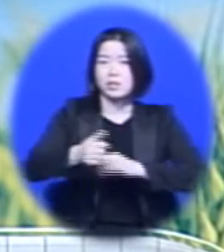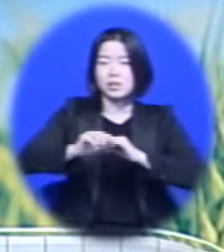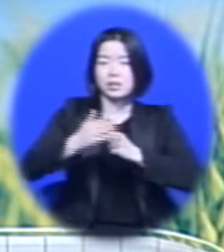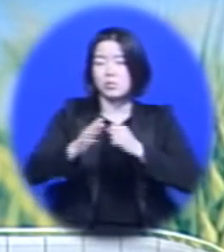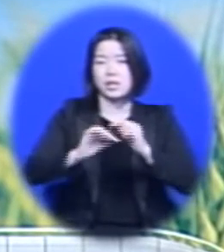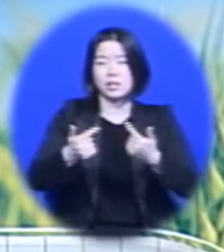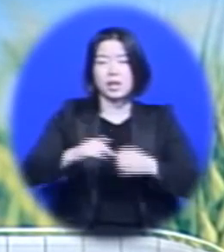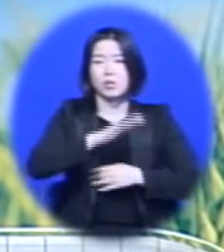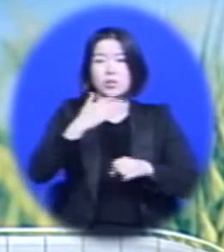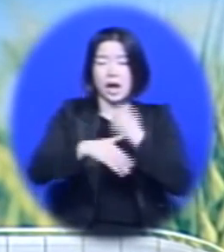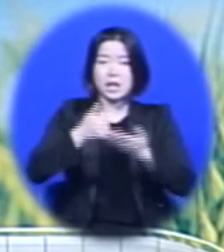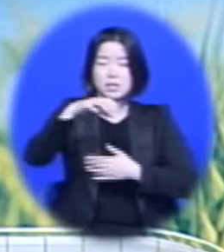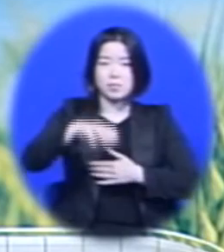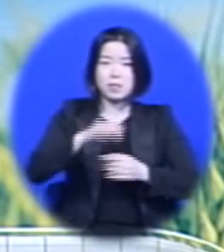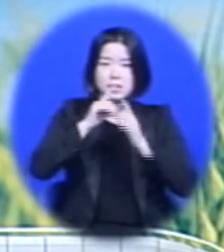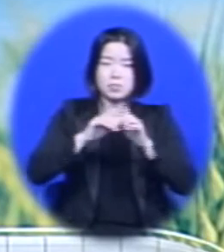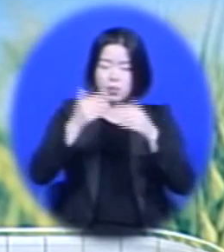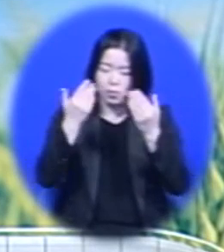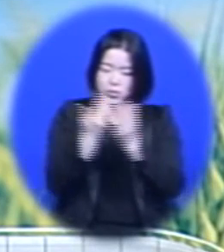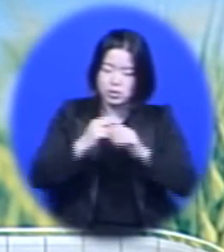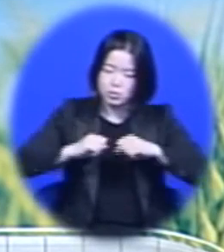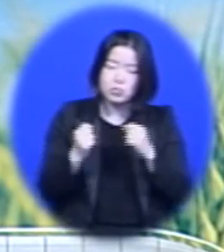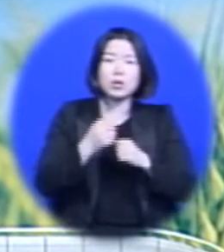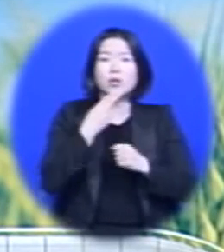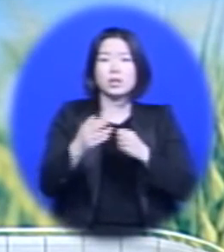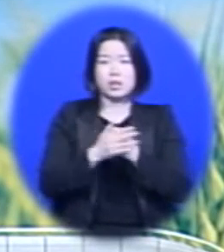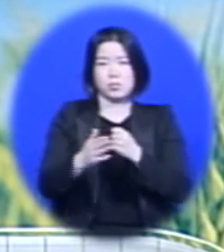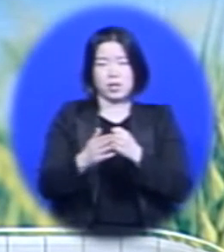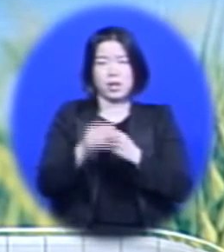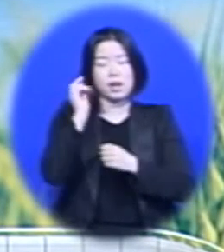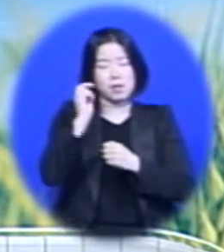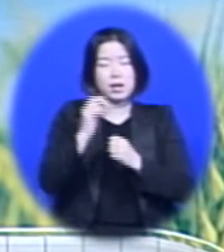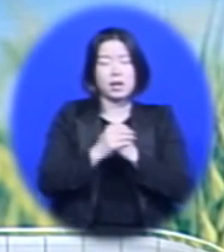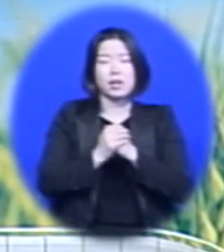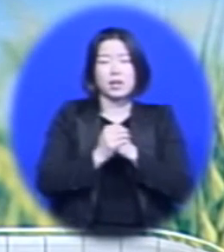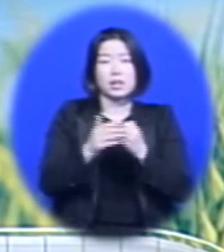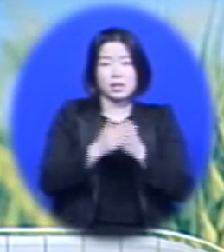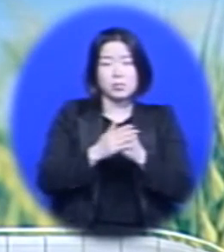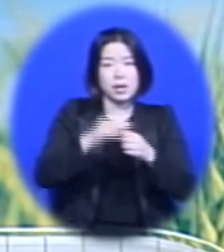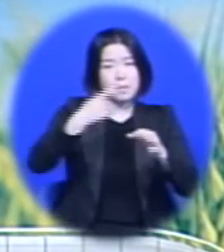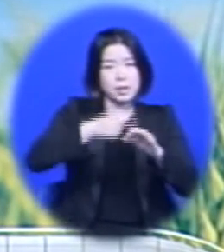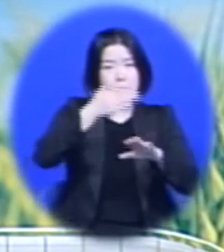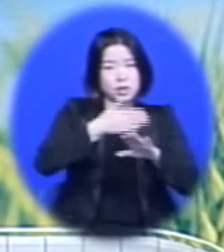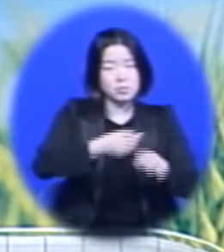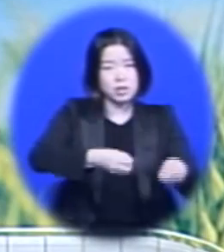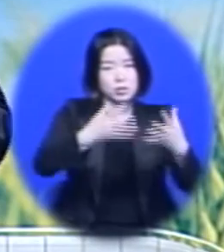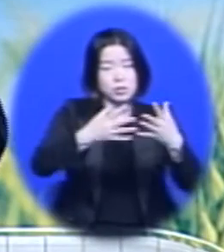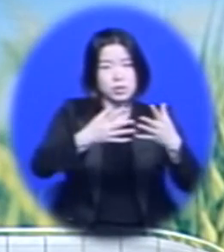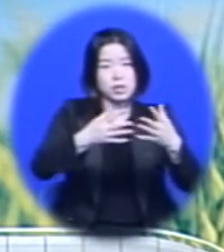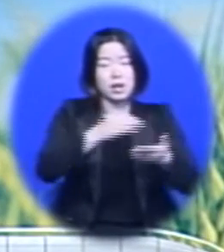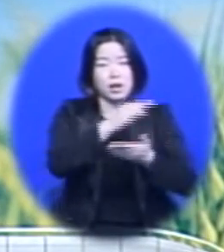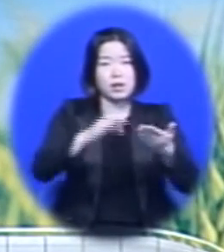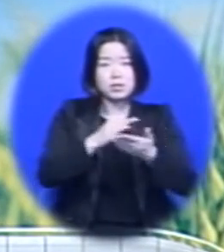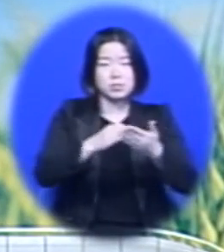하나님의 말씀에 온전히 순종하지 않았기 때문일지도 모른다. 그래서 맥주감사주일 헌금은 교회